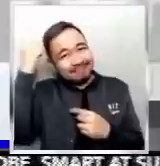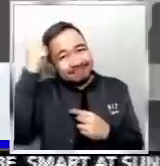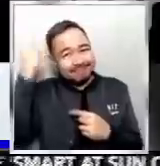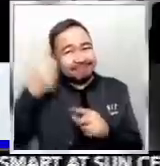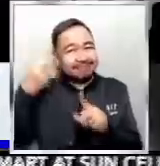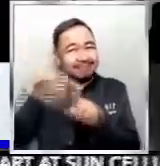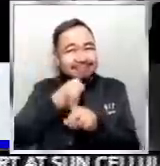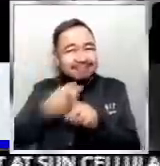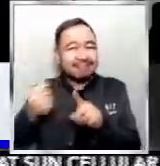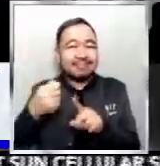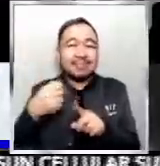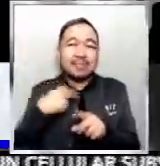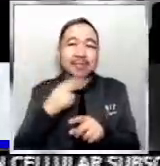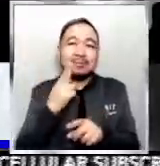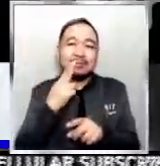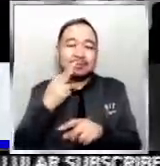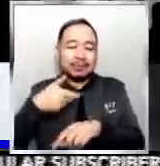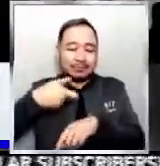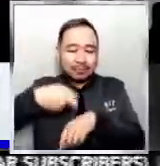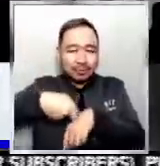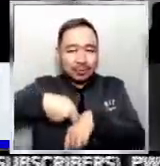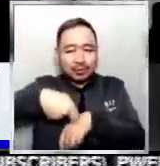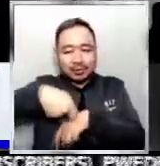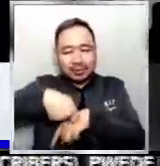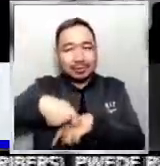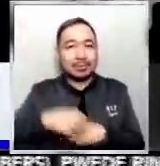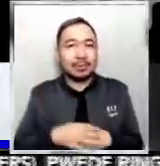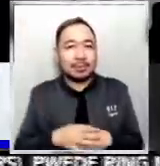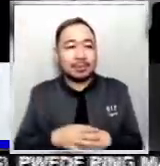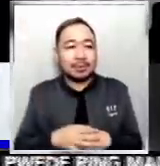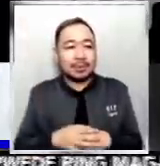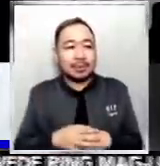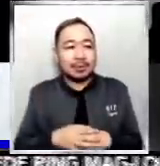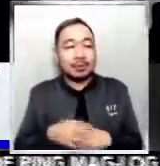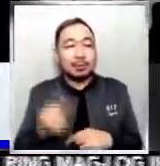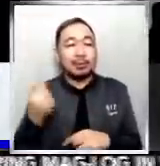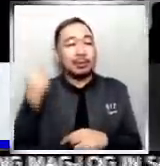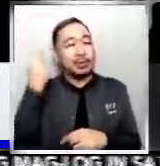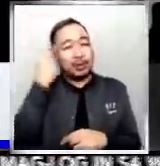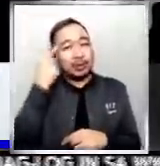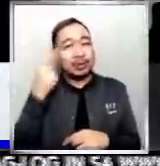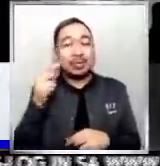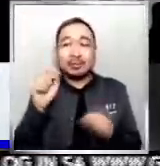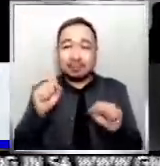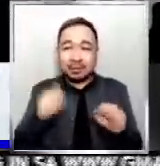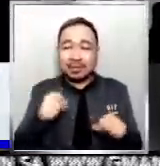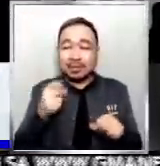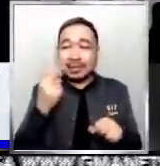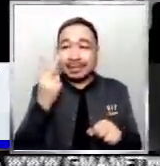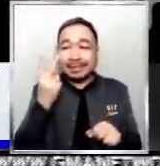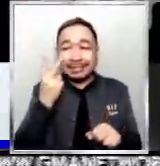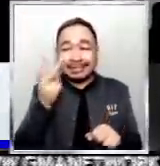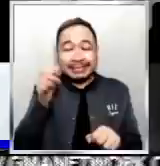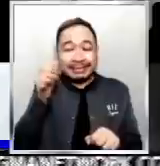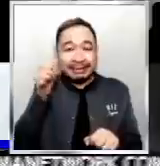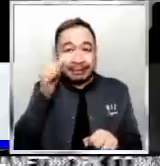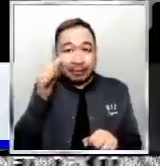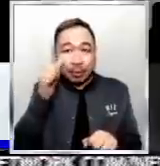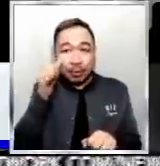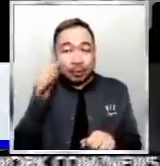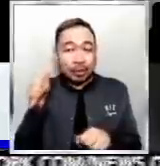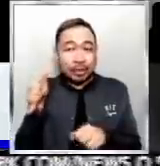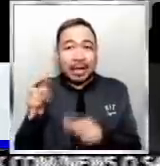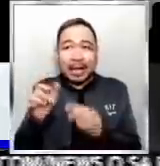sigarilyo. Hanggang sa naisip daw nila na kuna ng video ang paggamit at pag-iimbak ng illegal na droga ang anak ng kanilang